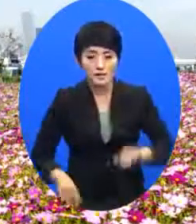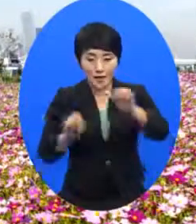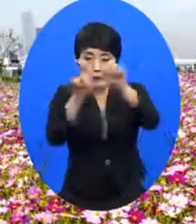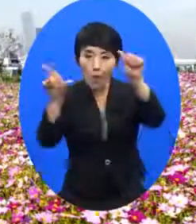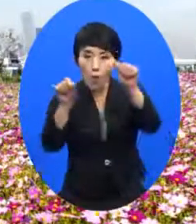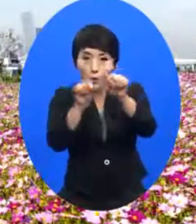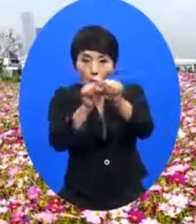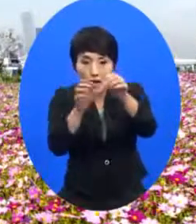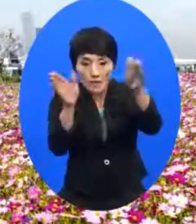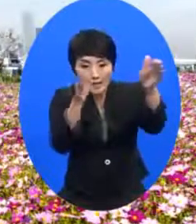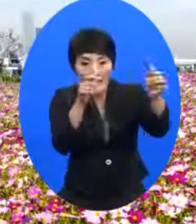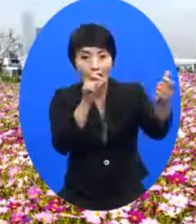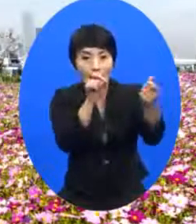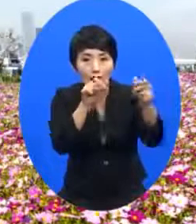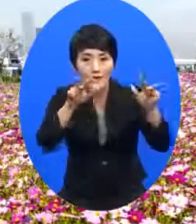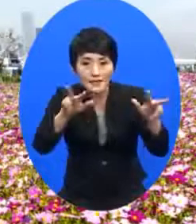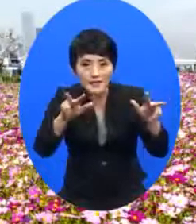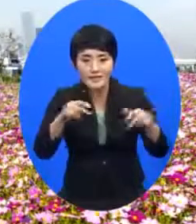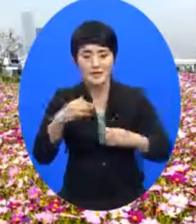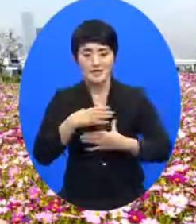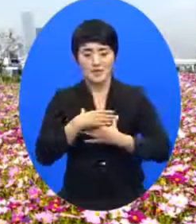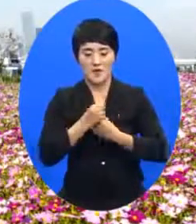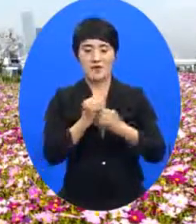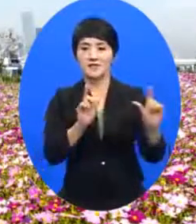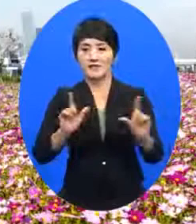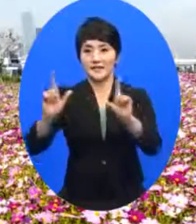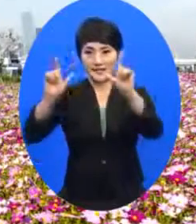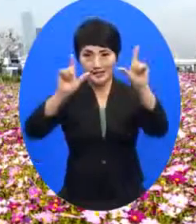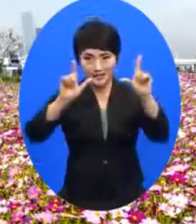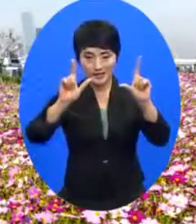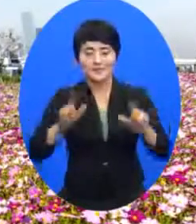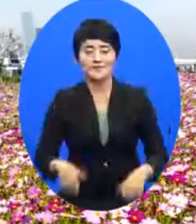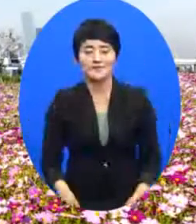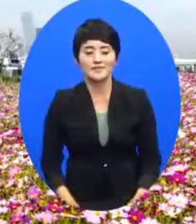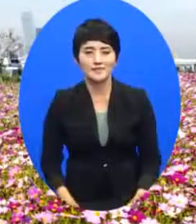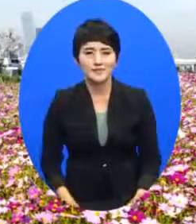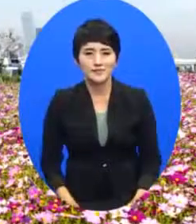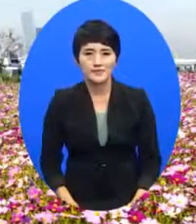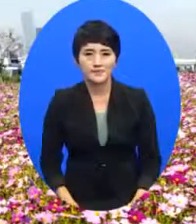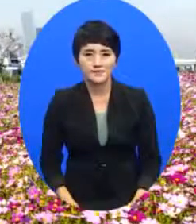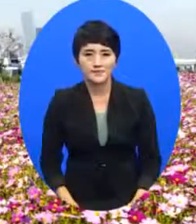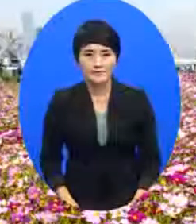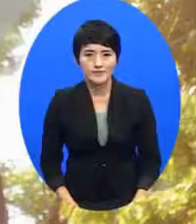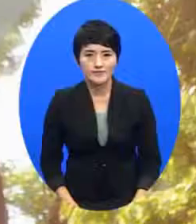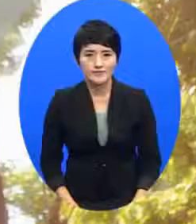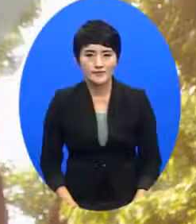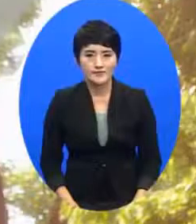끝자락 마음껏 즐기시기 바랍니다 그럼 먼저 최근 날씨 동향을 살펴보겠습니다